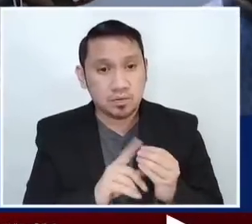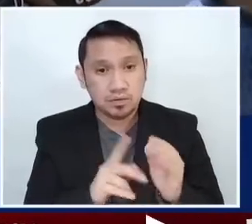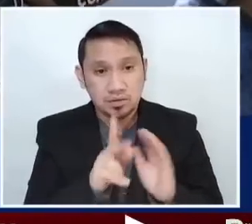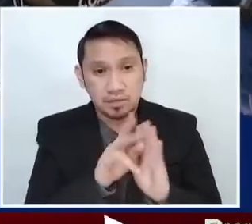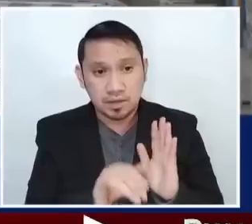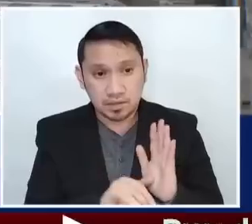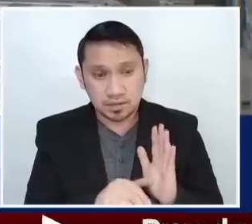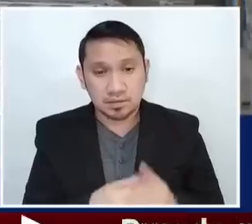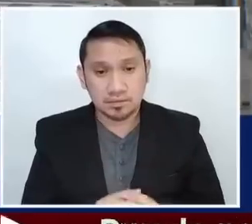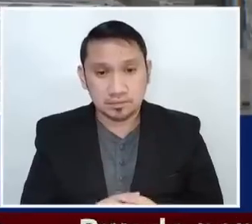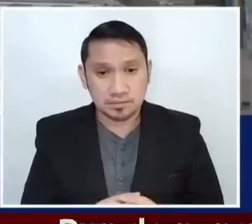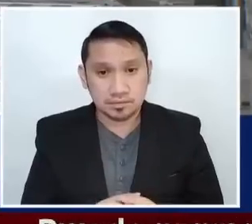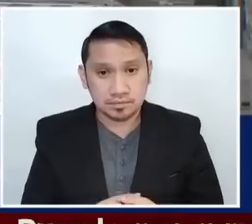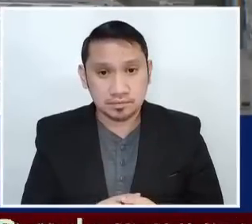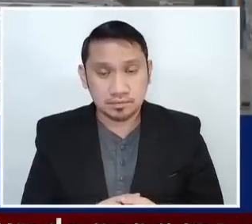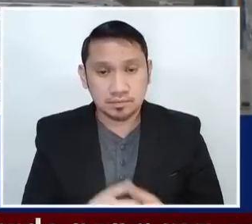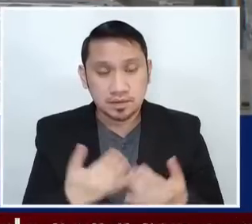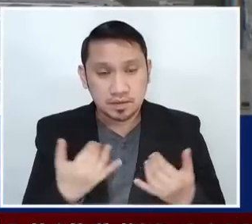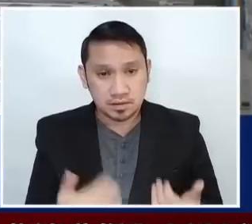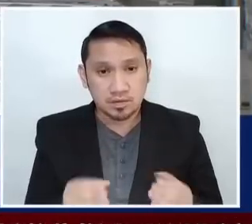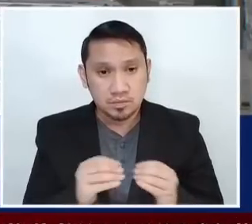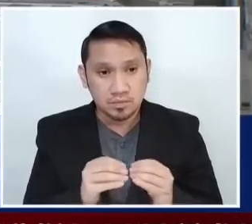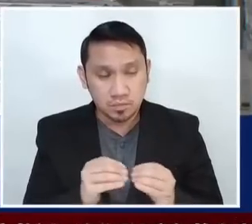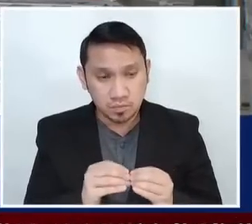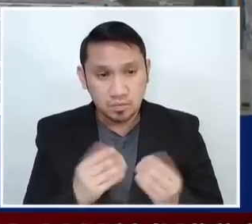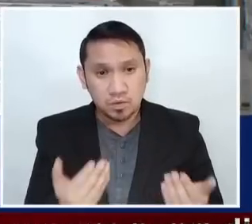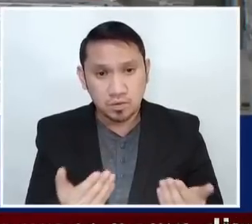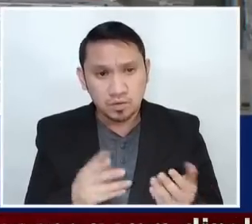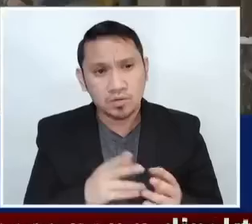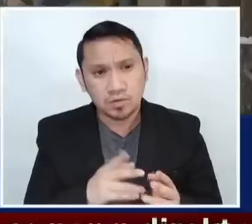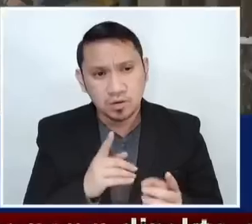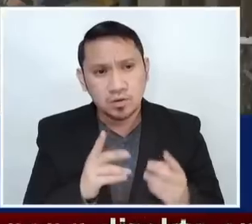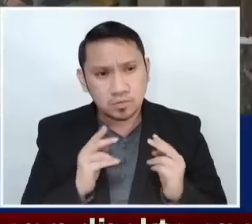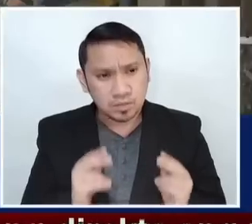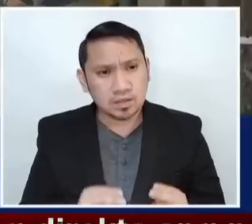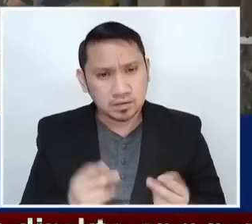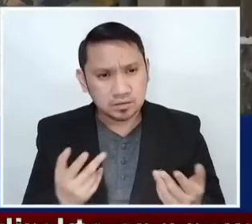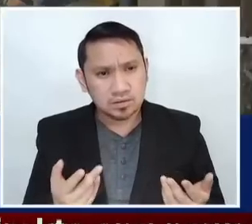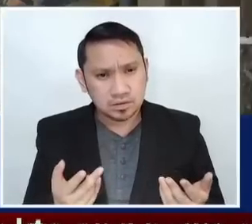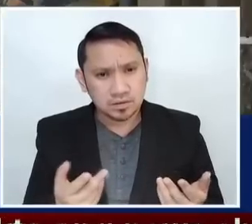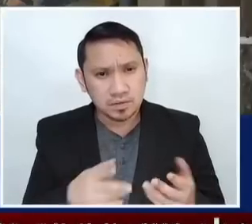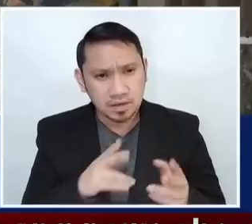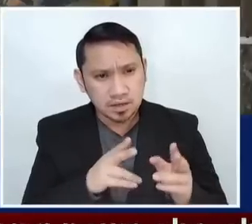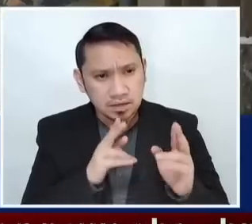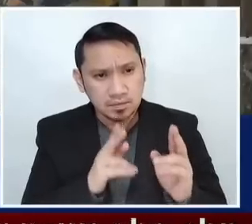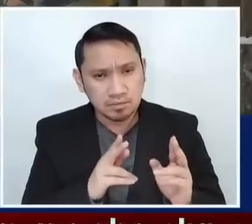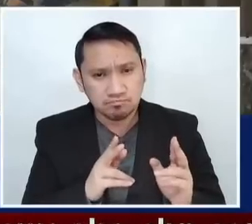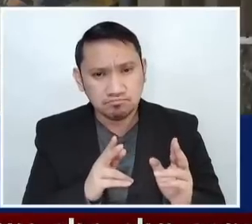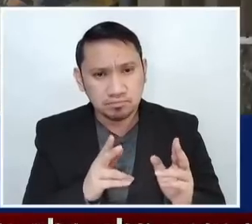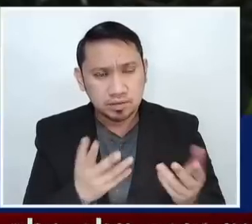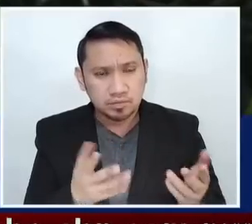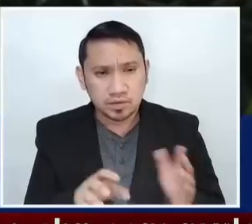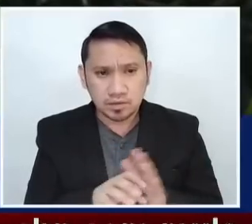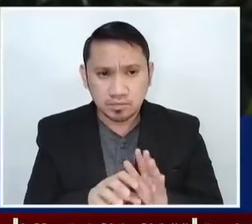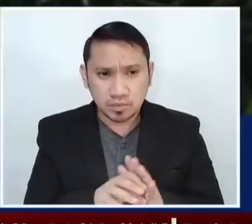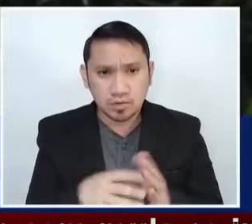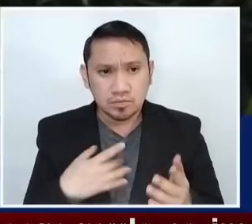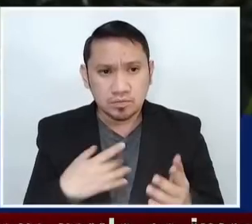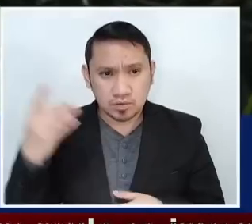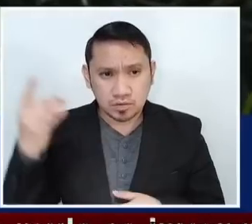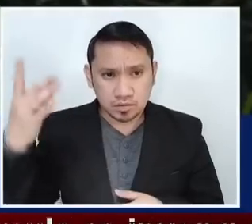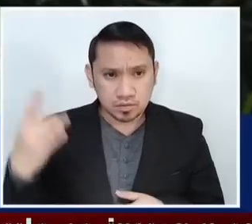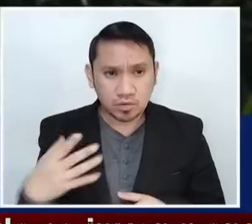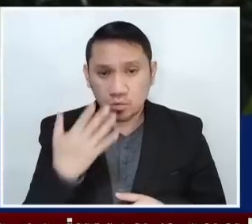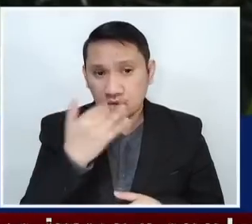apprehension policy, gawing mas makatao ang sistema ng trapiko tulad ng pagsasaayos ng mga traffic light. Dahil ang